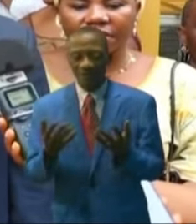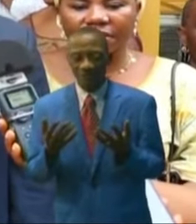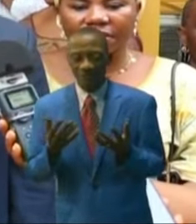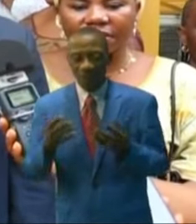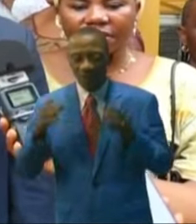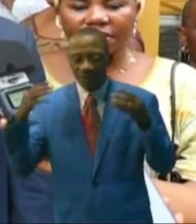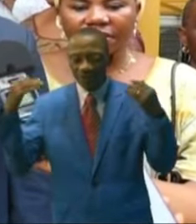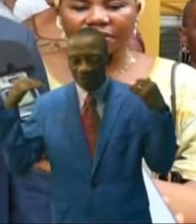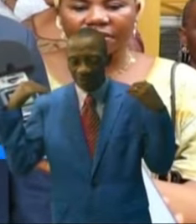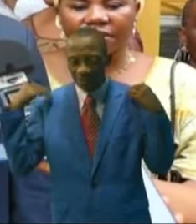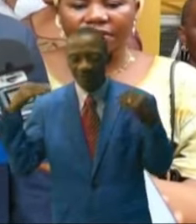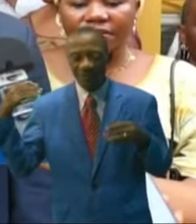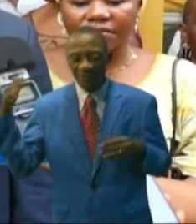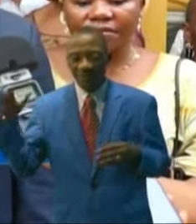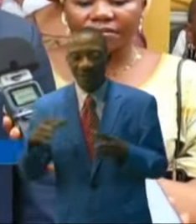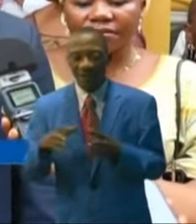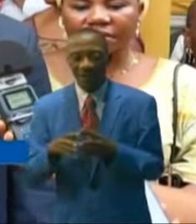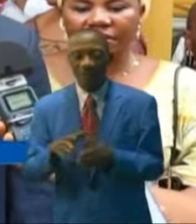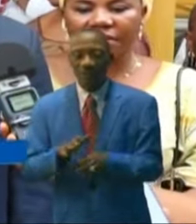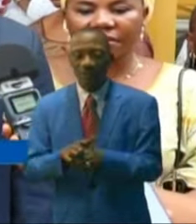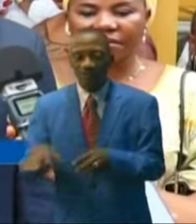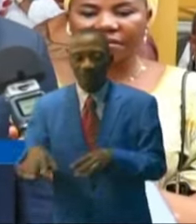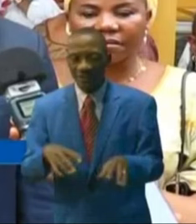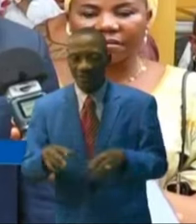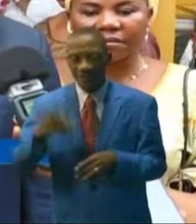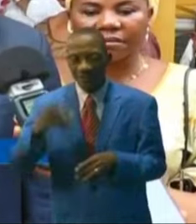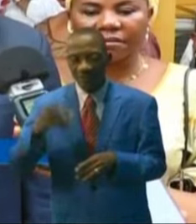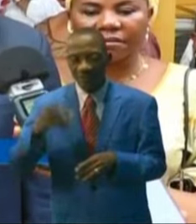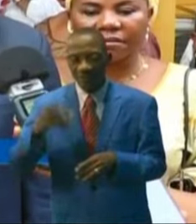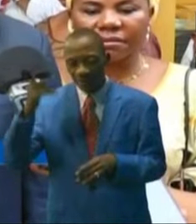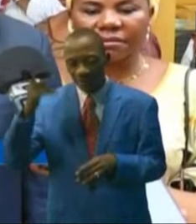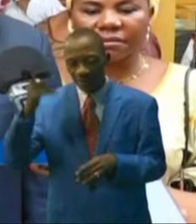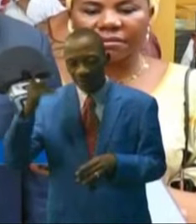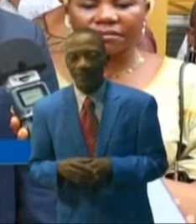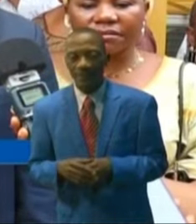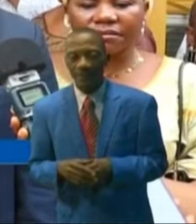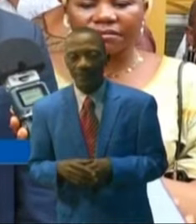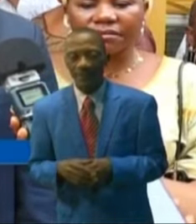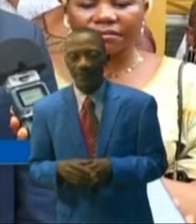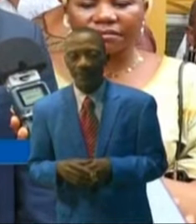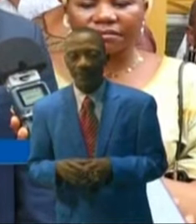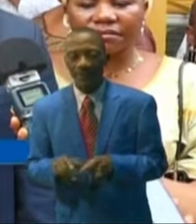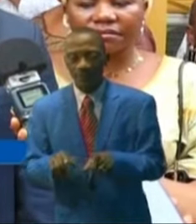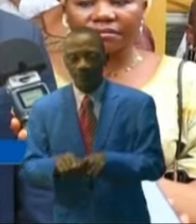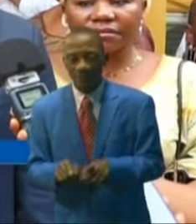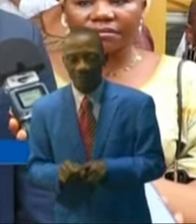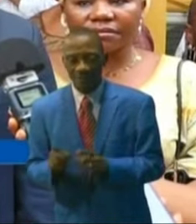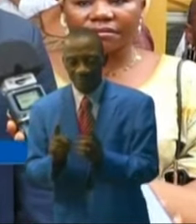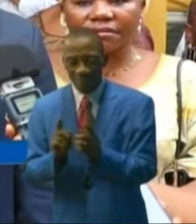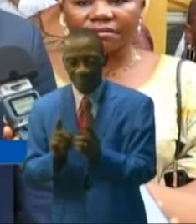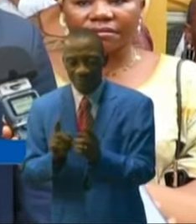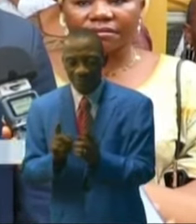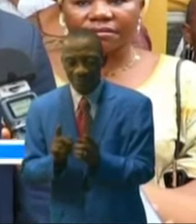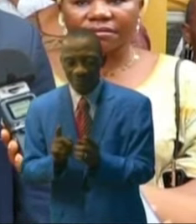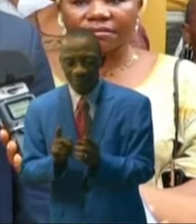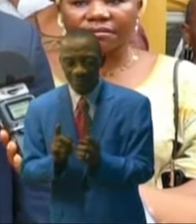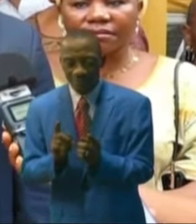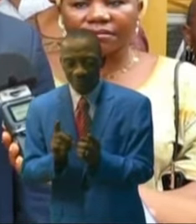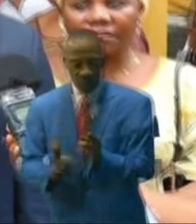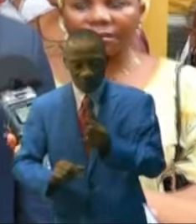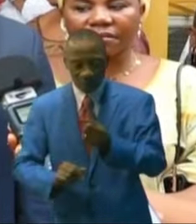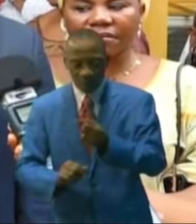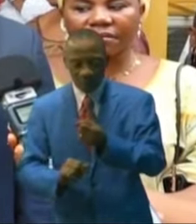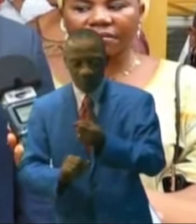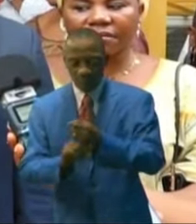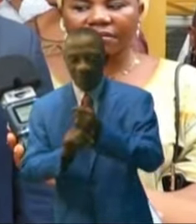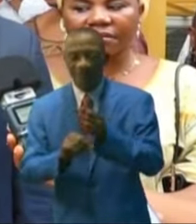masculinité positive, et qu'avec notre première ministre qui est là pour nous accompagner, que